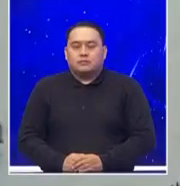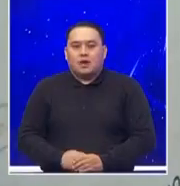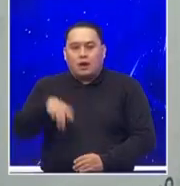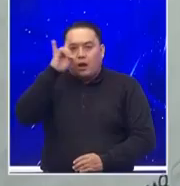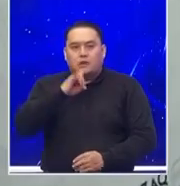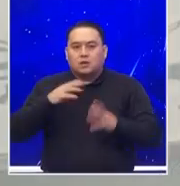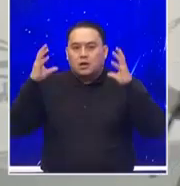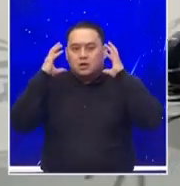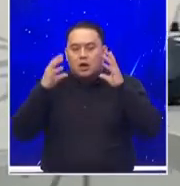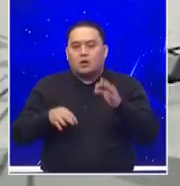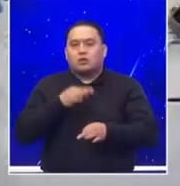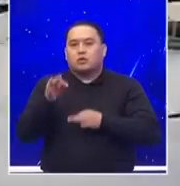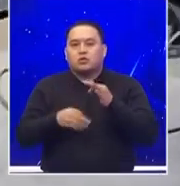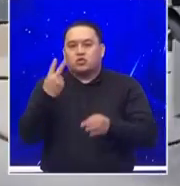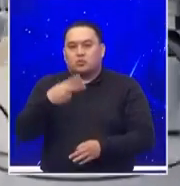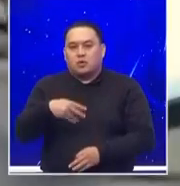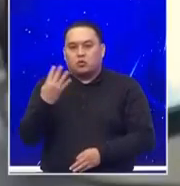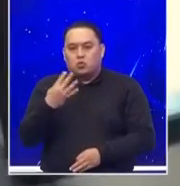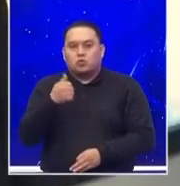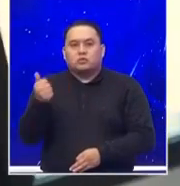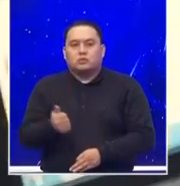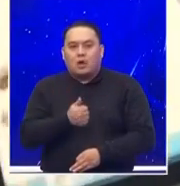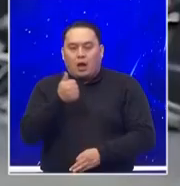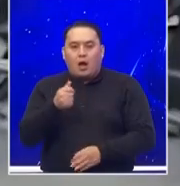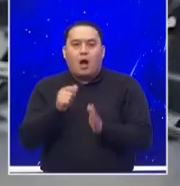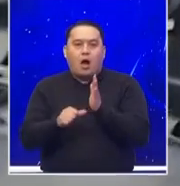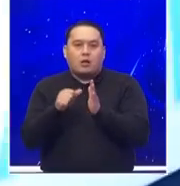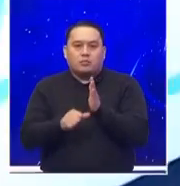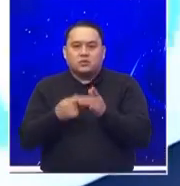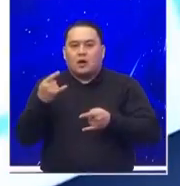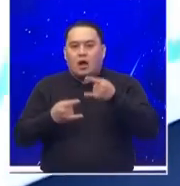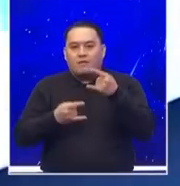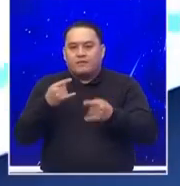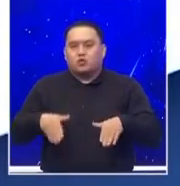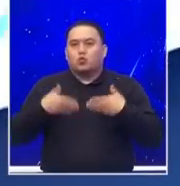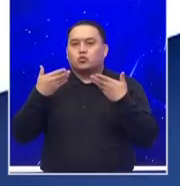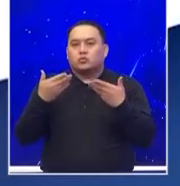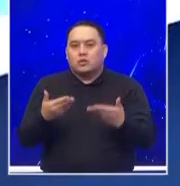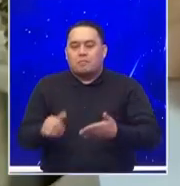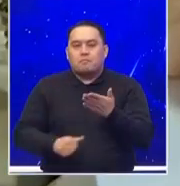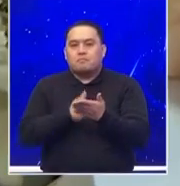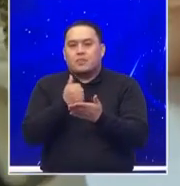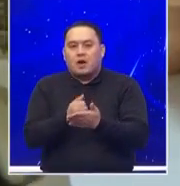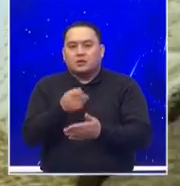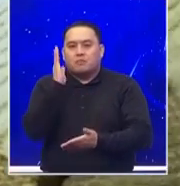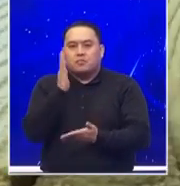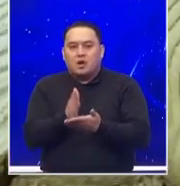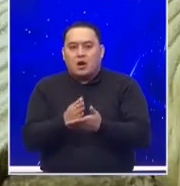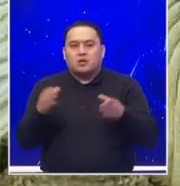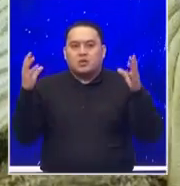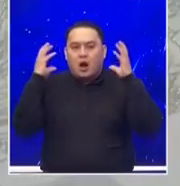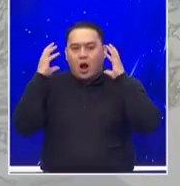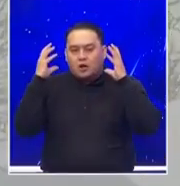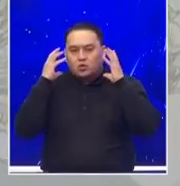Қазақ радиосы тәулігіне 24 сағат әуе толқынына шығады. 60-қа жуық хабар көрерменге ұсынылады. Басым бөлігі тікелей. Бүгінде радионың